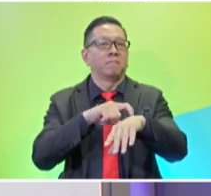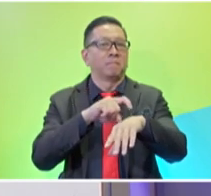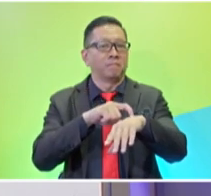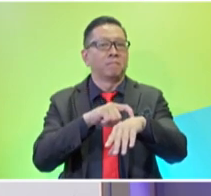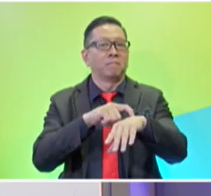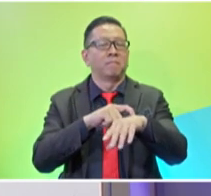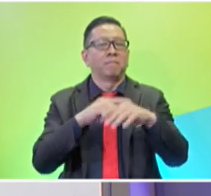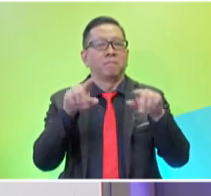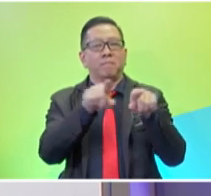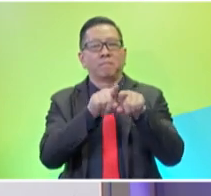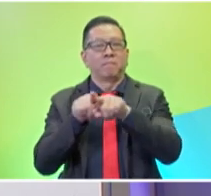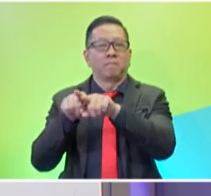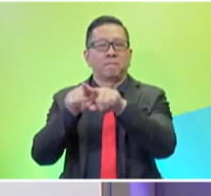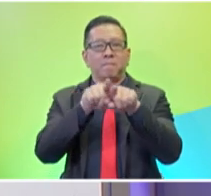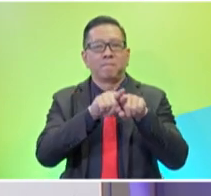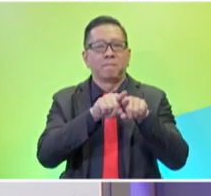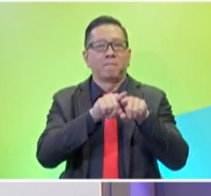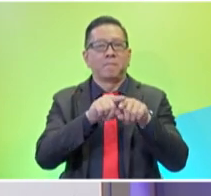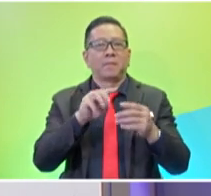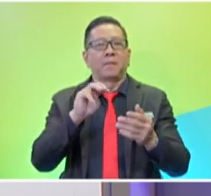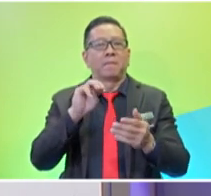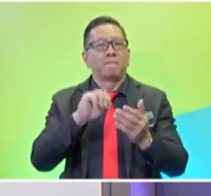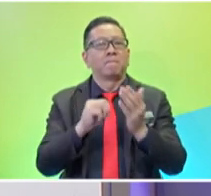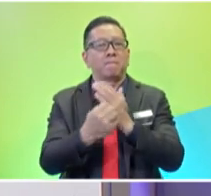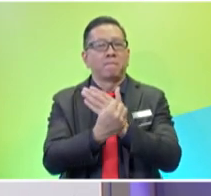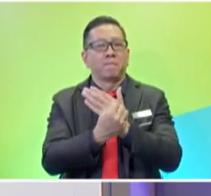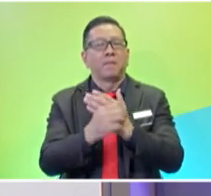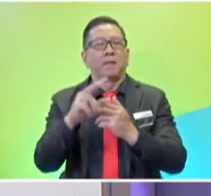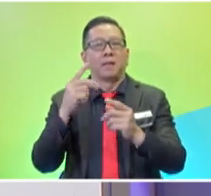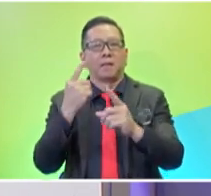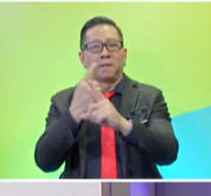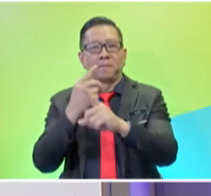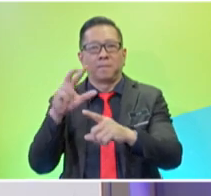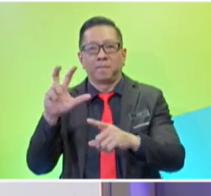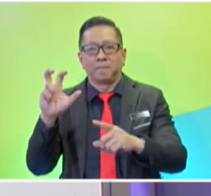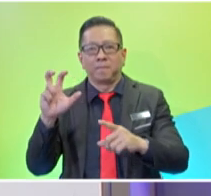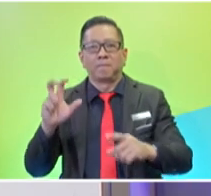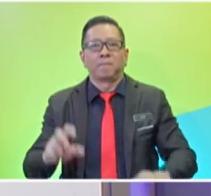60 menit maka kita dapatkan dengan 30 Oke